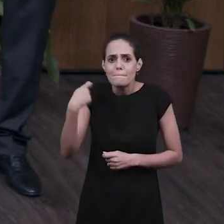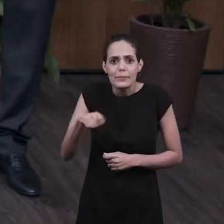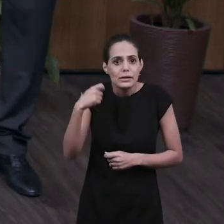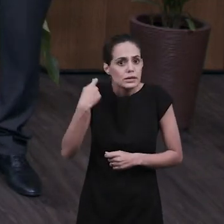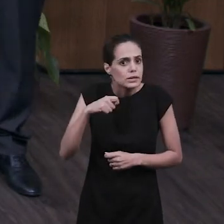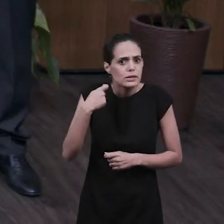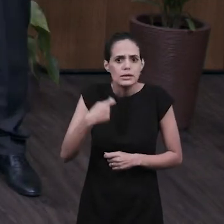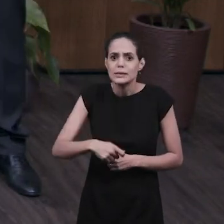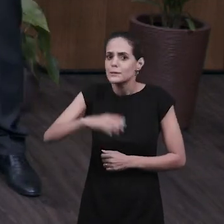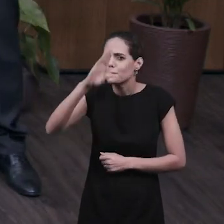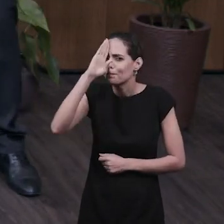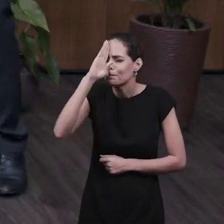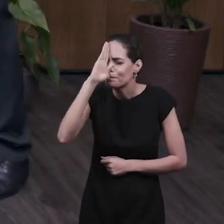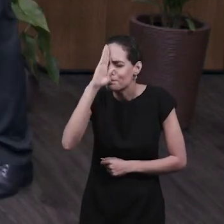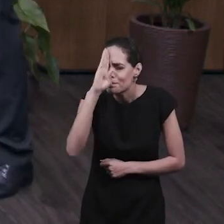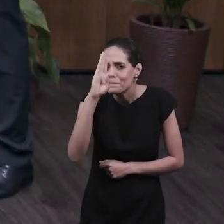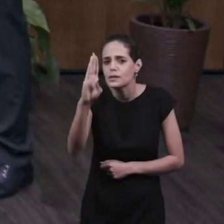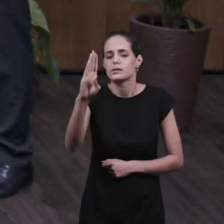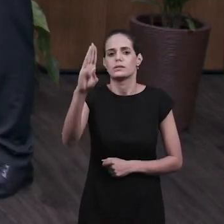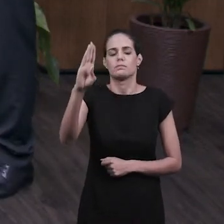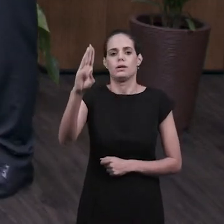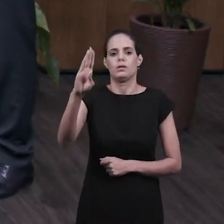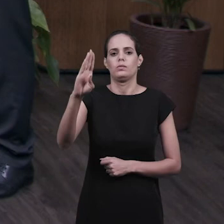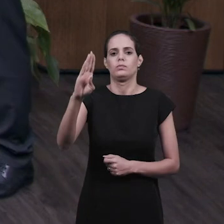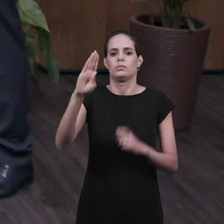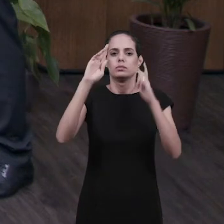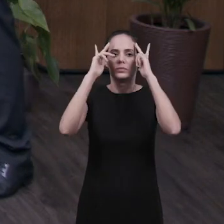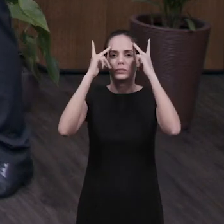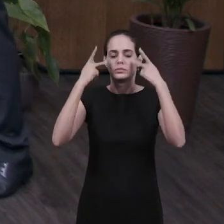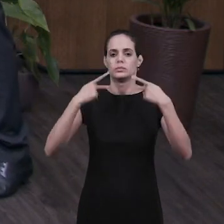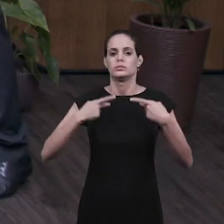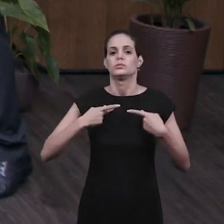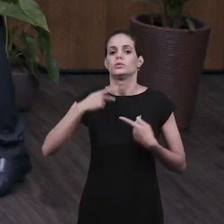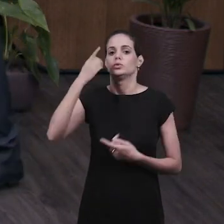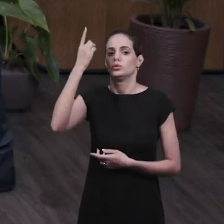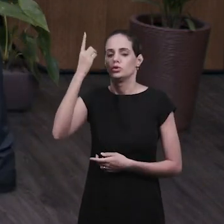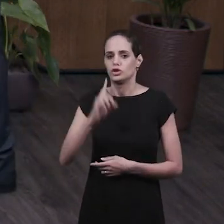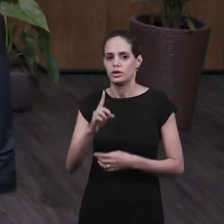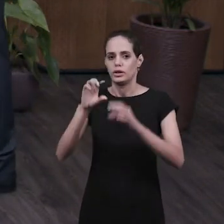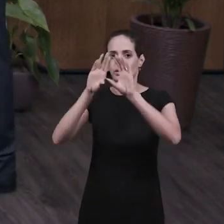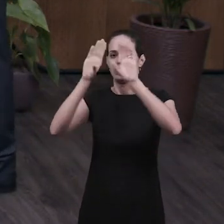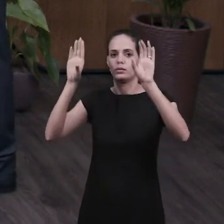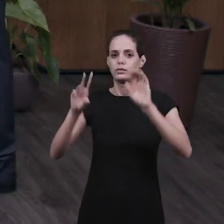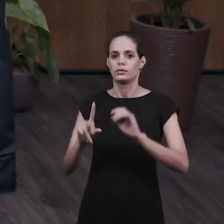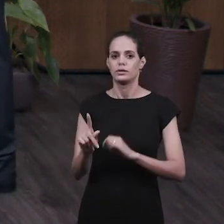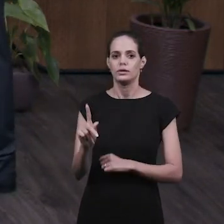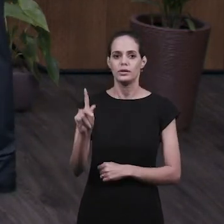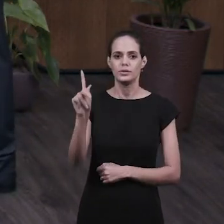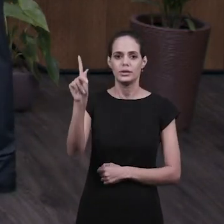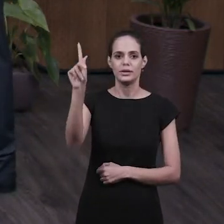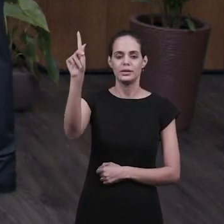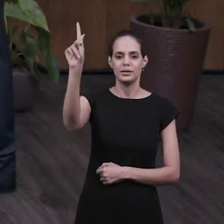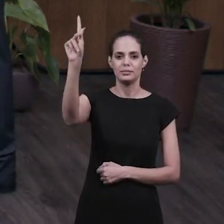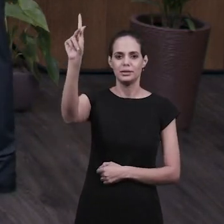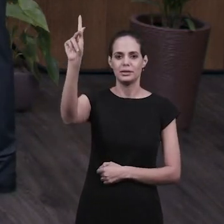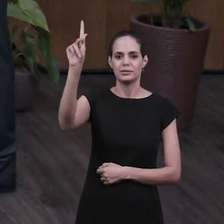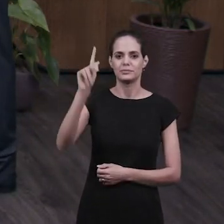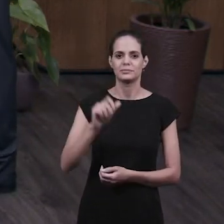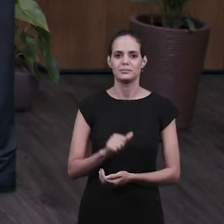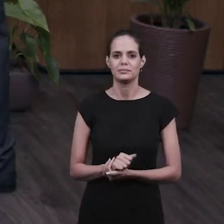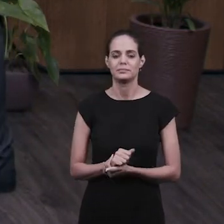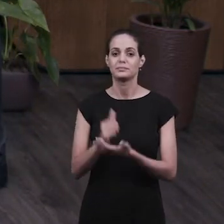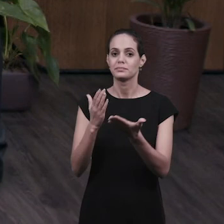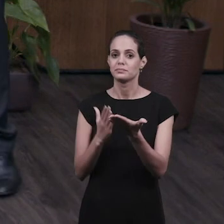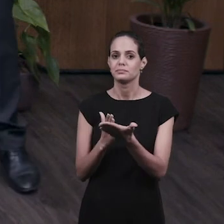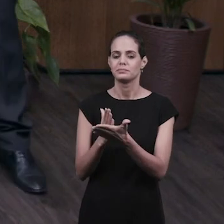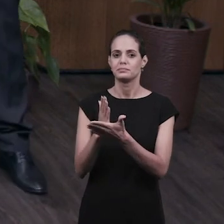C'est quelque chose d'indispensable afin que l'homme puisse avoir le droit à l'arbre de la vie